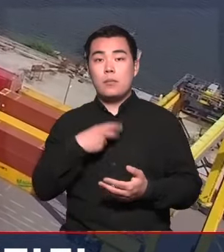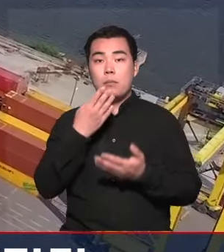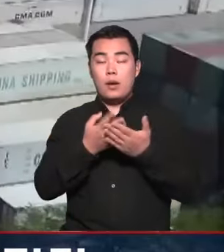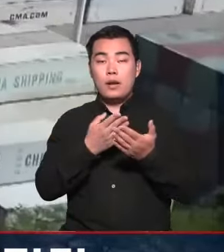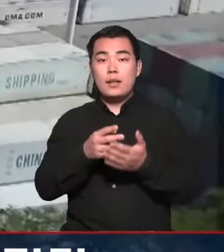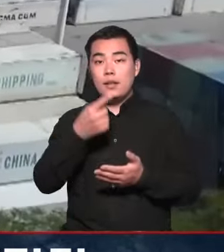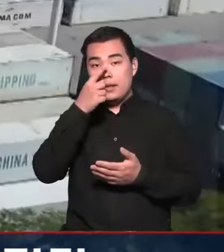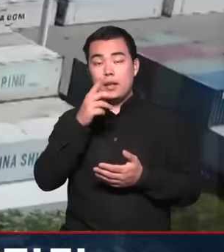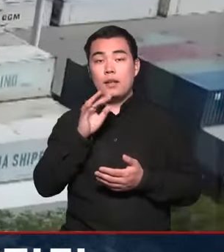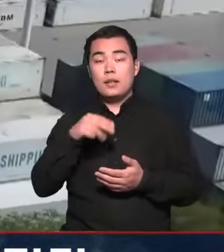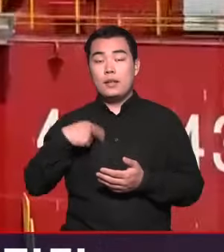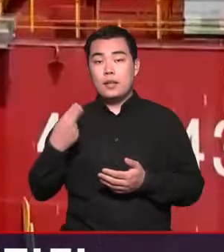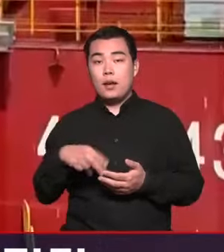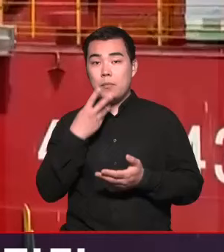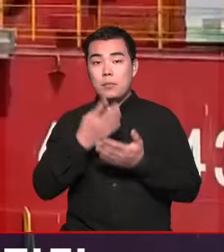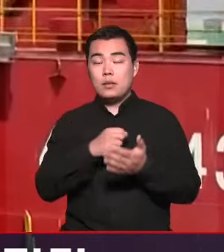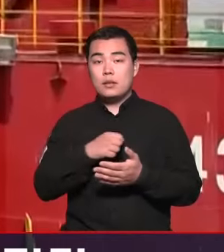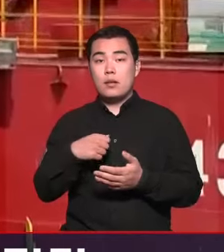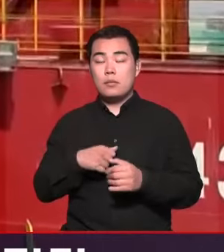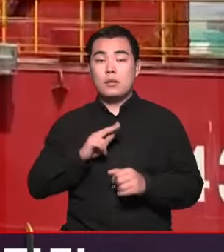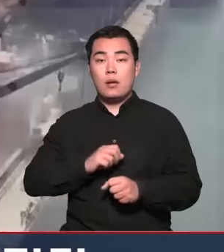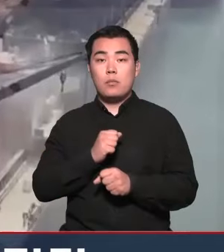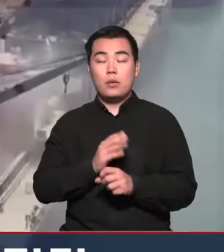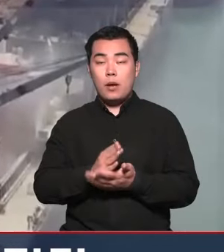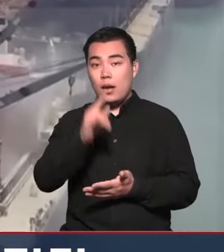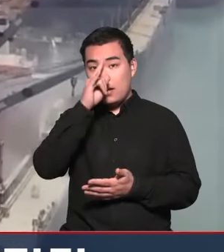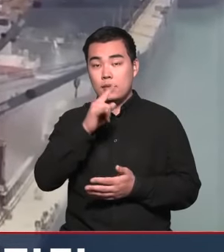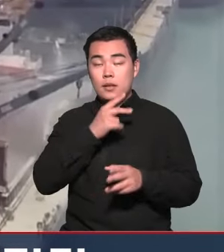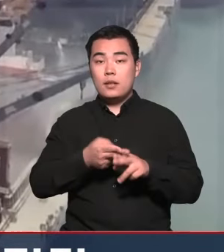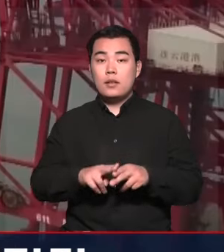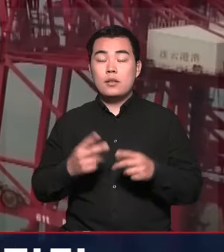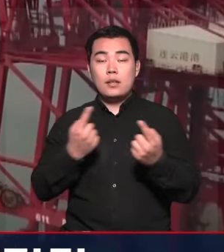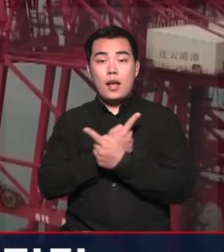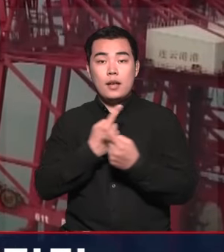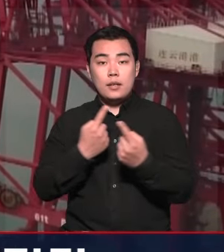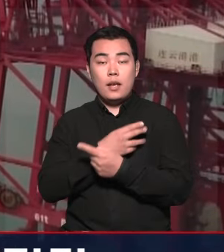мен Үндістанмен байланысын орнатуға көп ел бейіл. Ал Қазақстан үшін бұл көліктік,